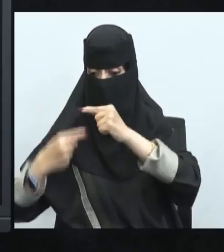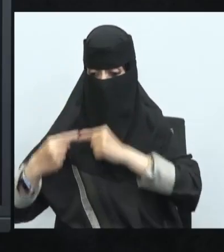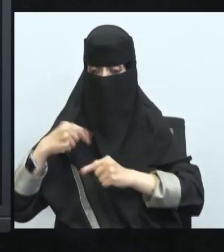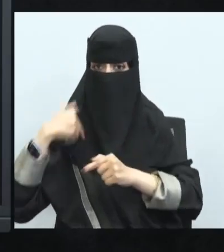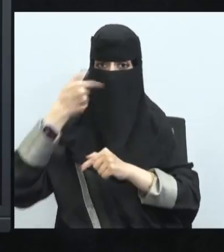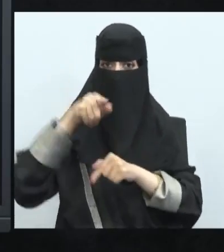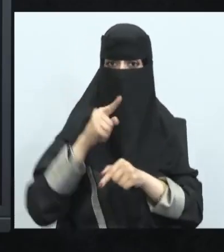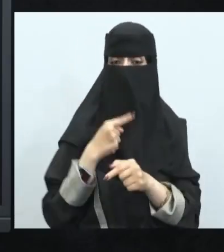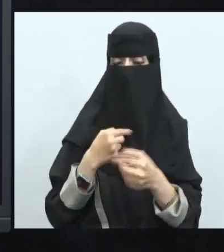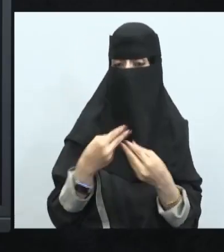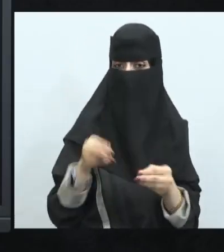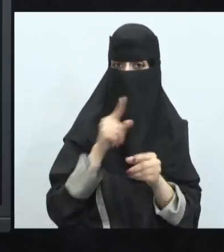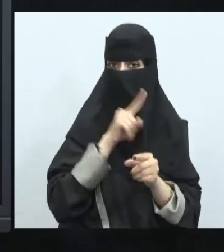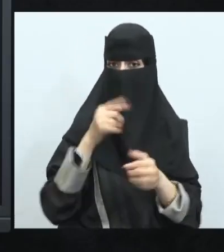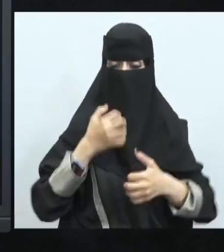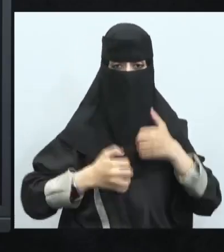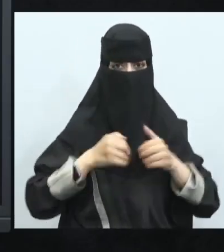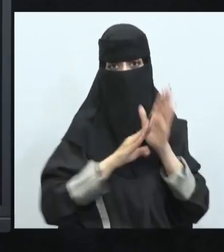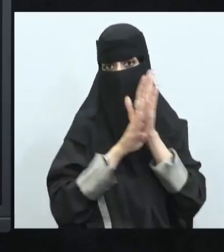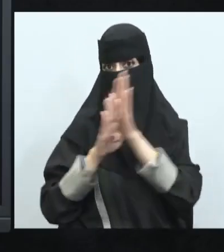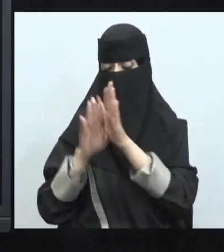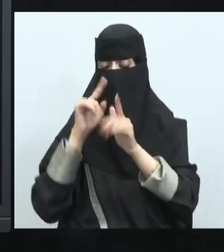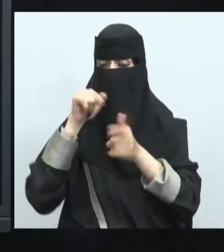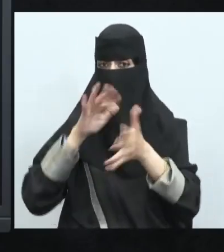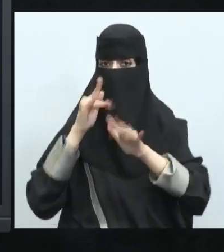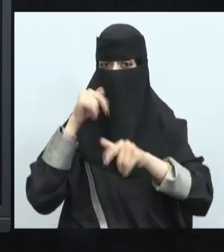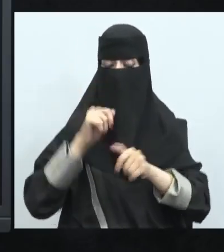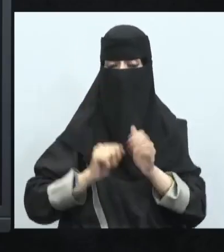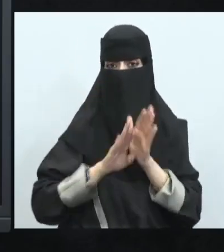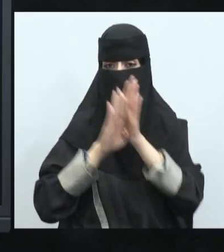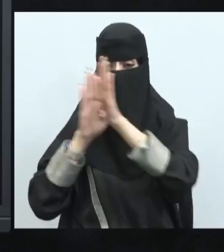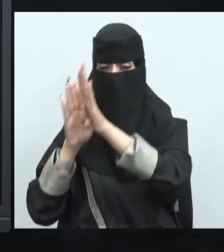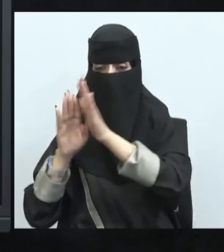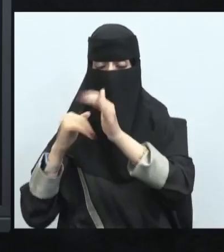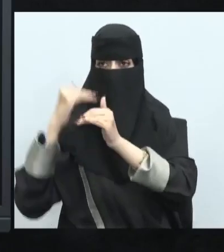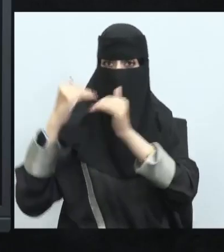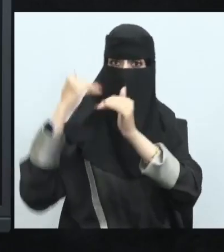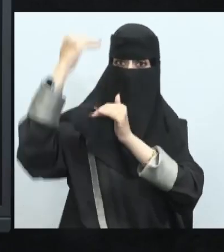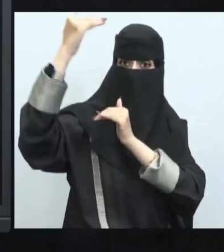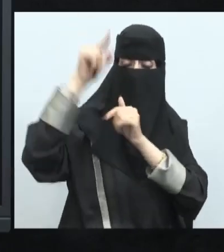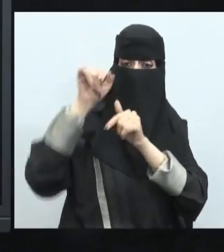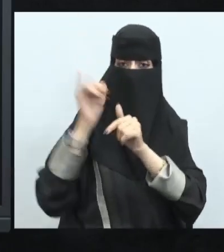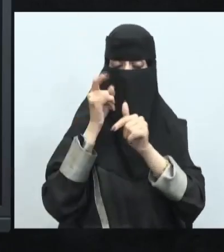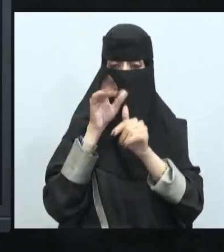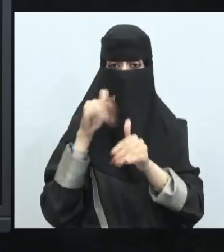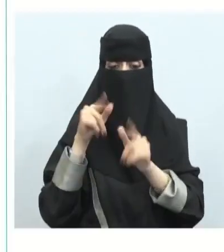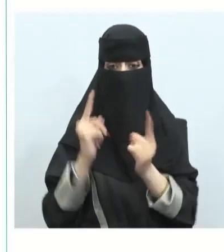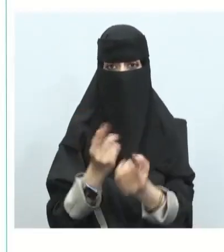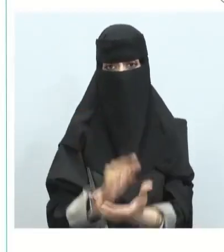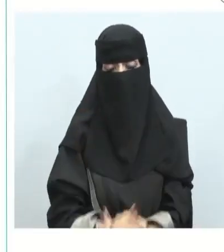وبالتالي يتقبلون حينما لا يشعرون بالدعم اذا قد يكون هنالك مقاومه بدرجه اعلى من